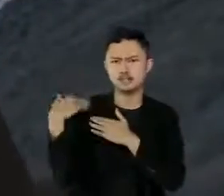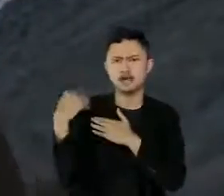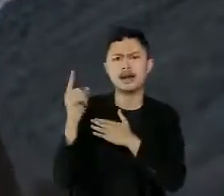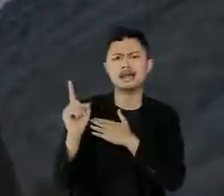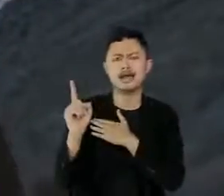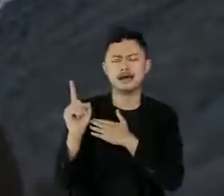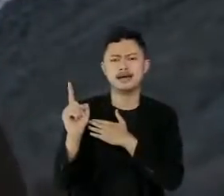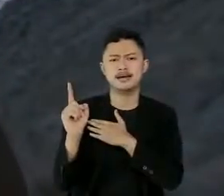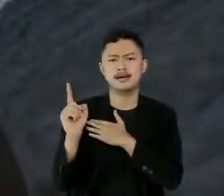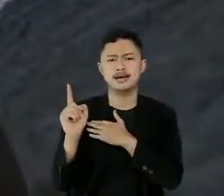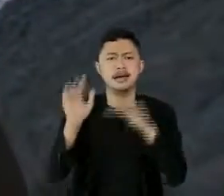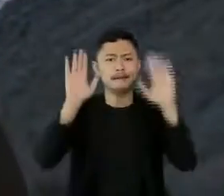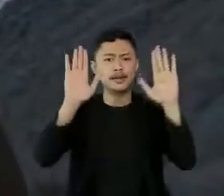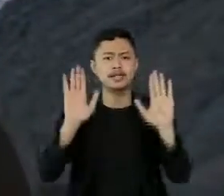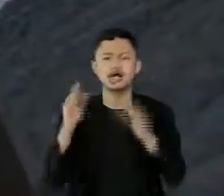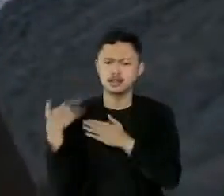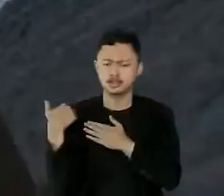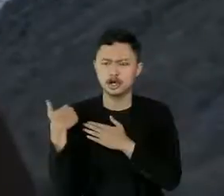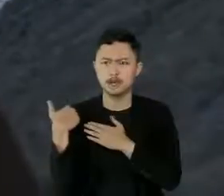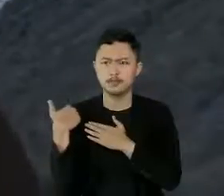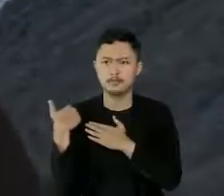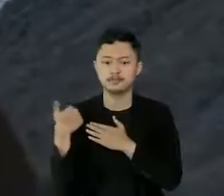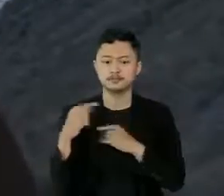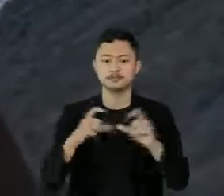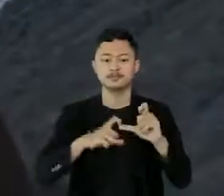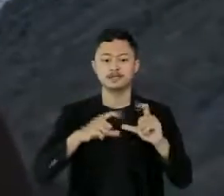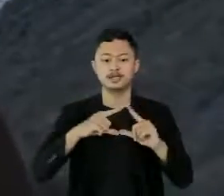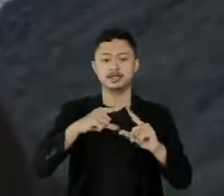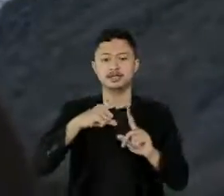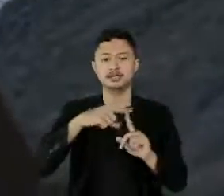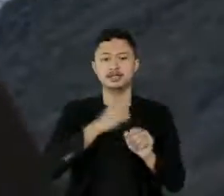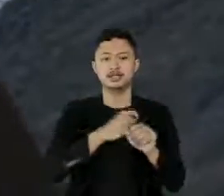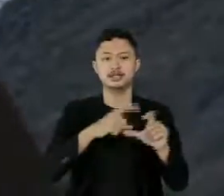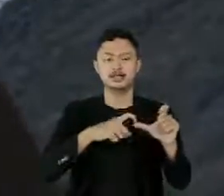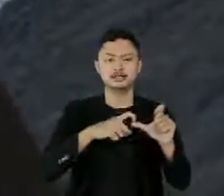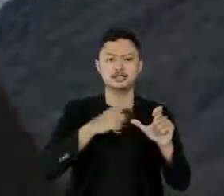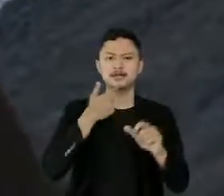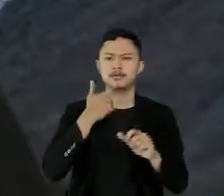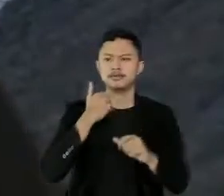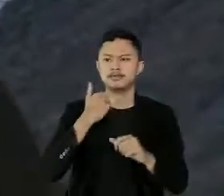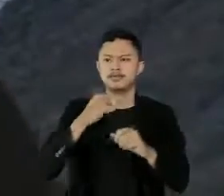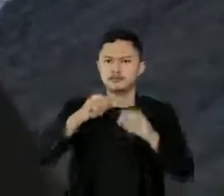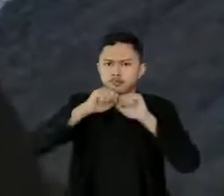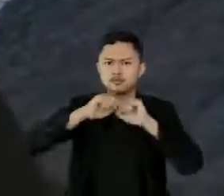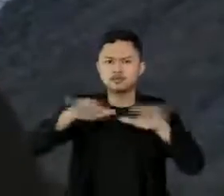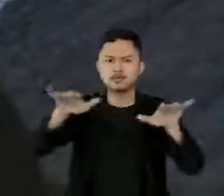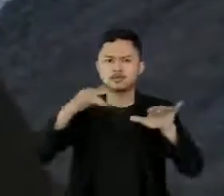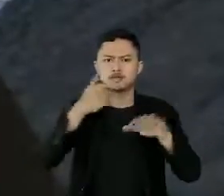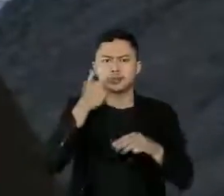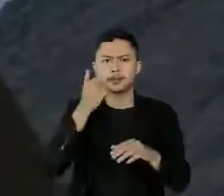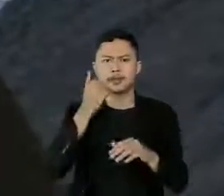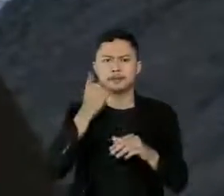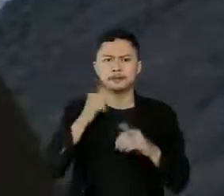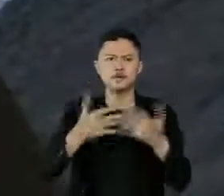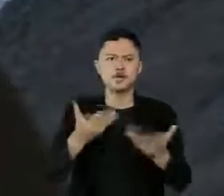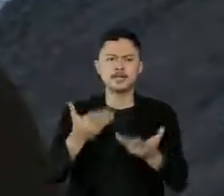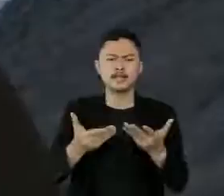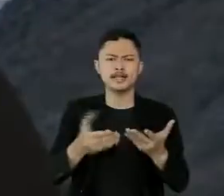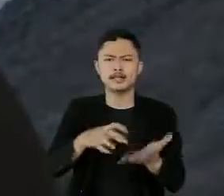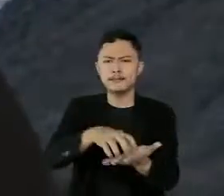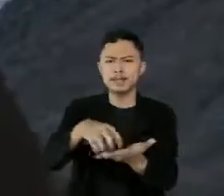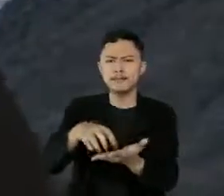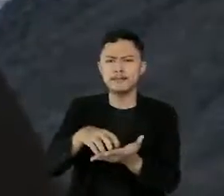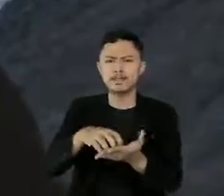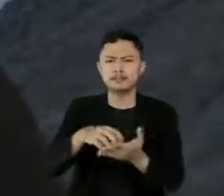orang media gitu loh. Yang harus memang kita, Satgas COVID ini memang harus teriaknya itu nggak hanya sampai di permukaan tapi sampai